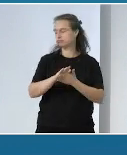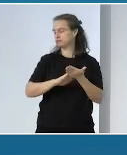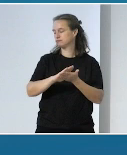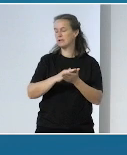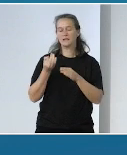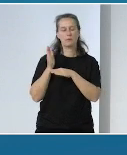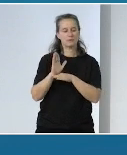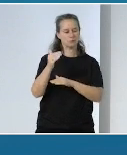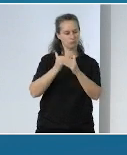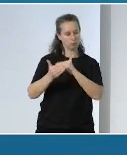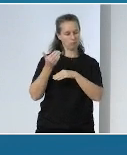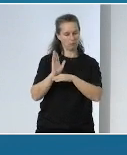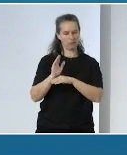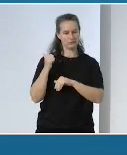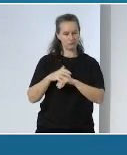notre présentation,